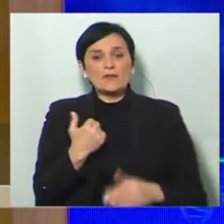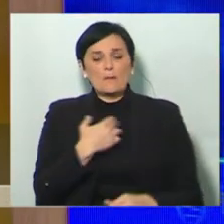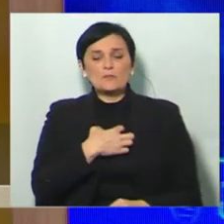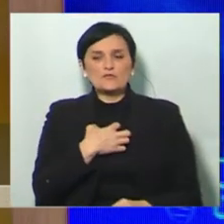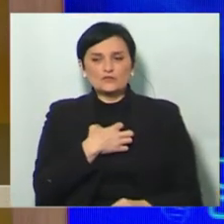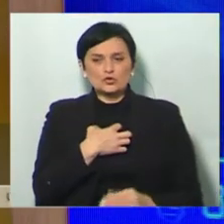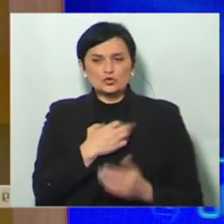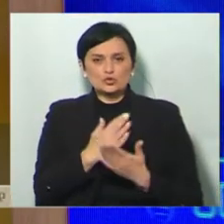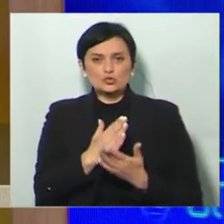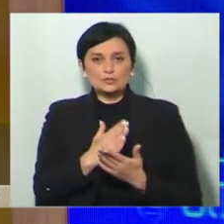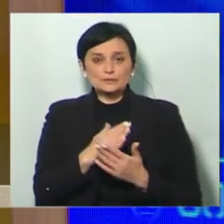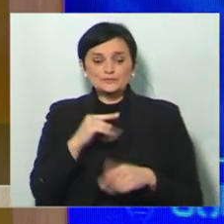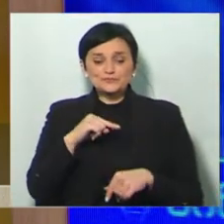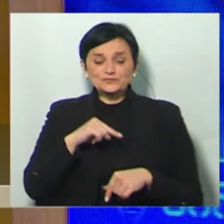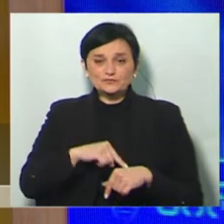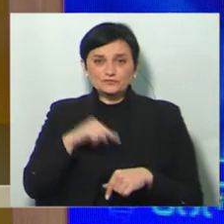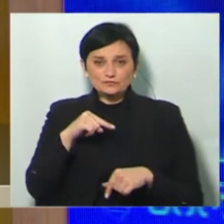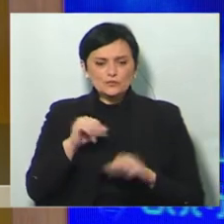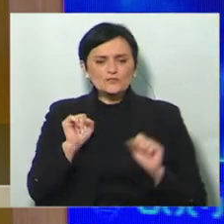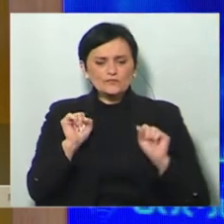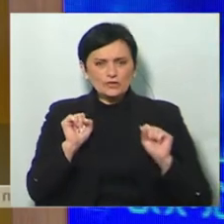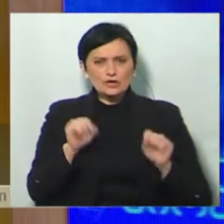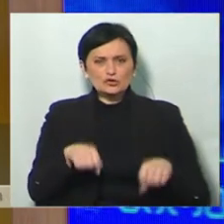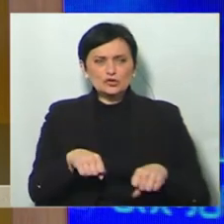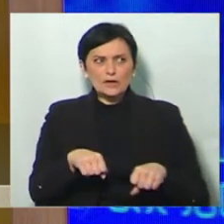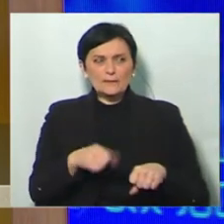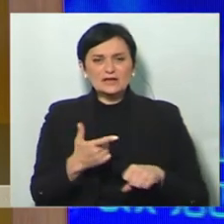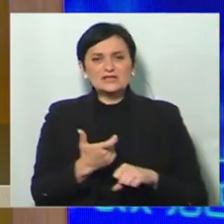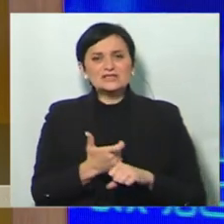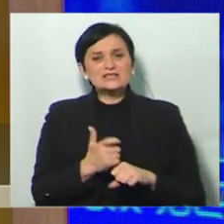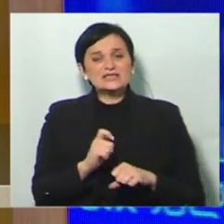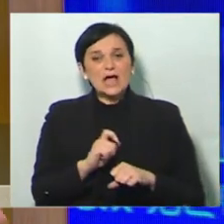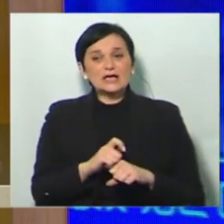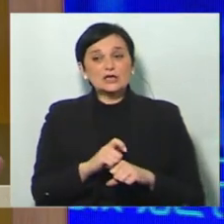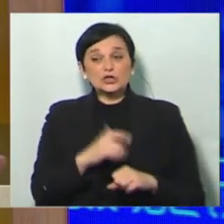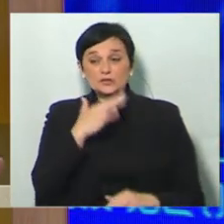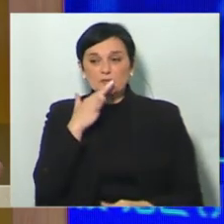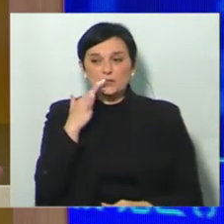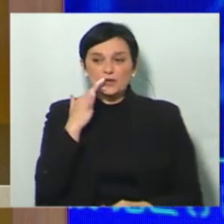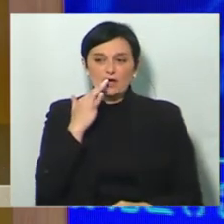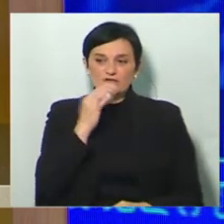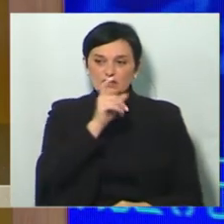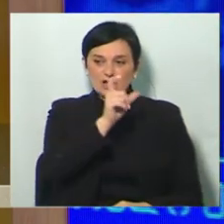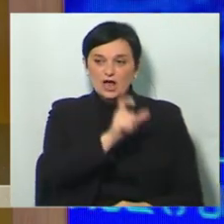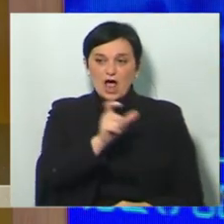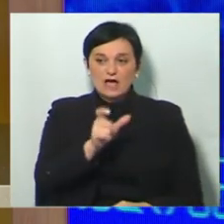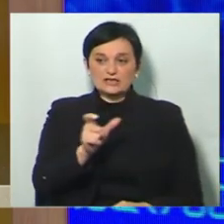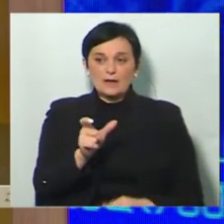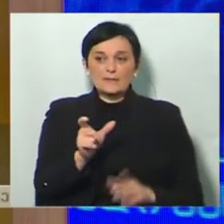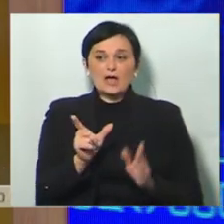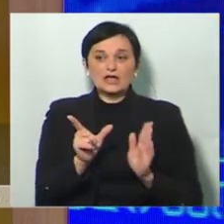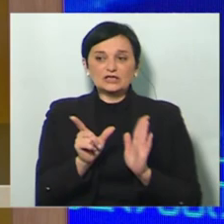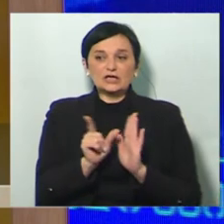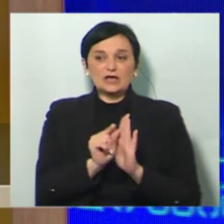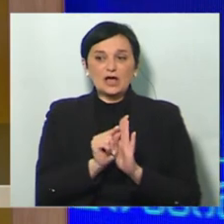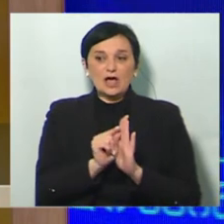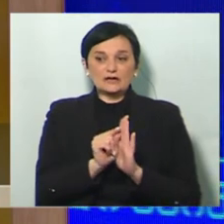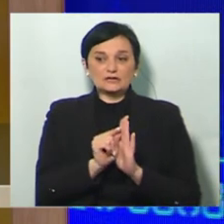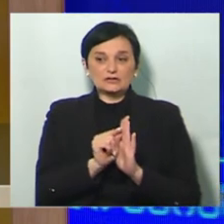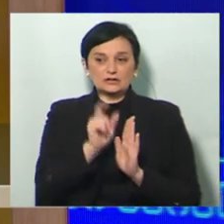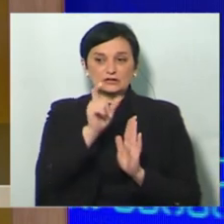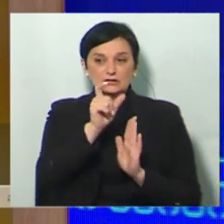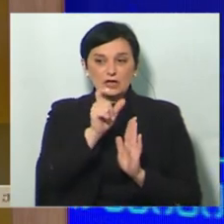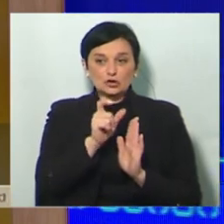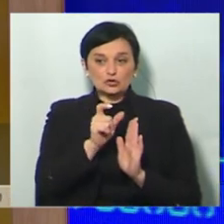მნიშვნელოვანია ხოლმე განცდა. Შეიძლება ძალიან ბევრ ადამიანთან ერთად იყოს ადამიანი